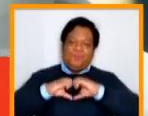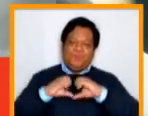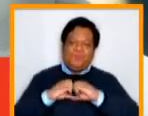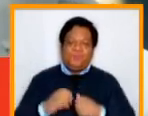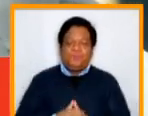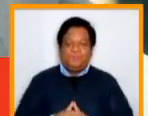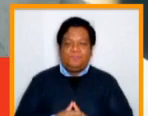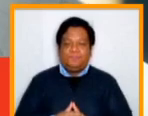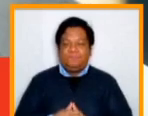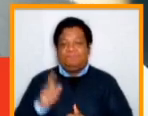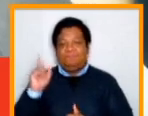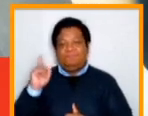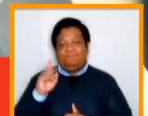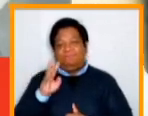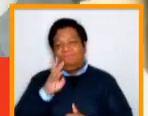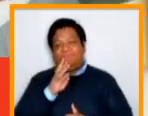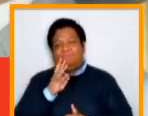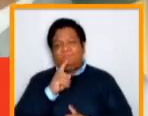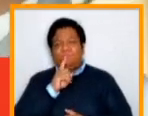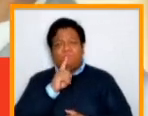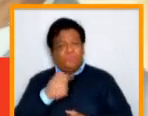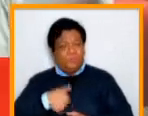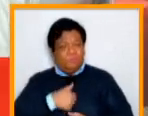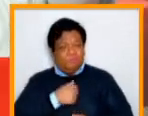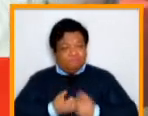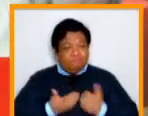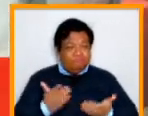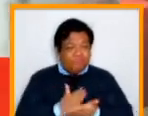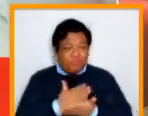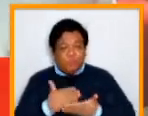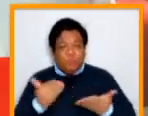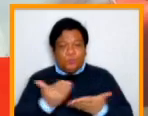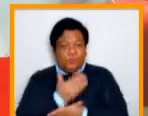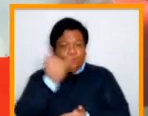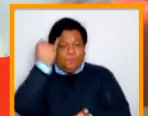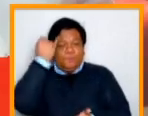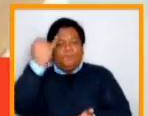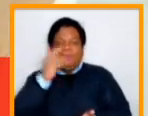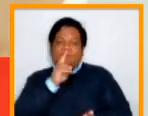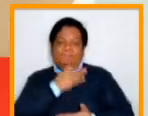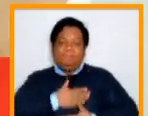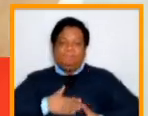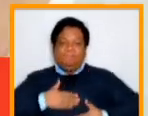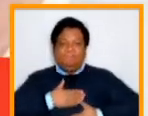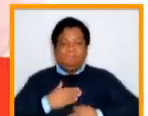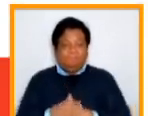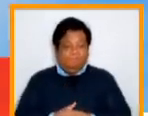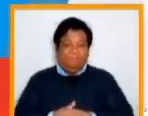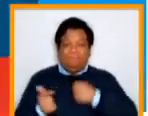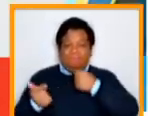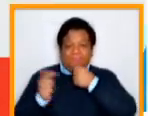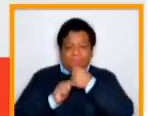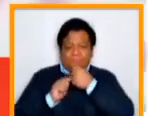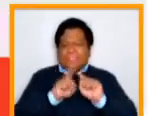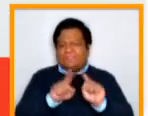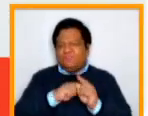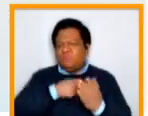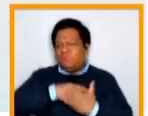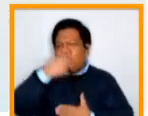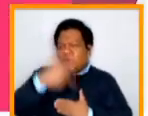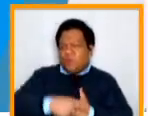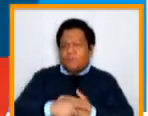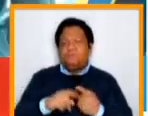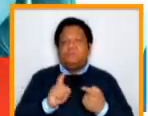ang kwentuhan pag may nasi-share tayong bagong kaalaman. Nakatakdang simula ni Kuya Kim ang ilang projects tulad ng Mars